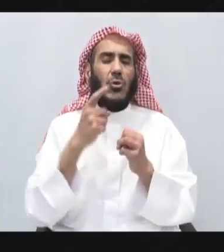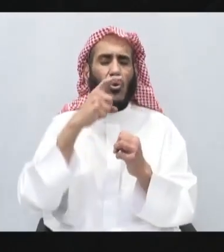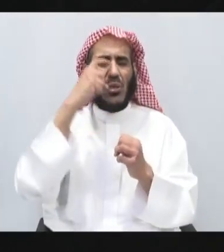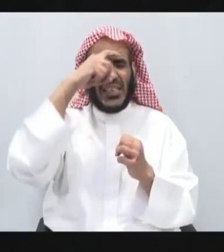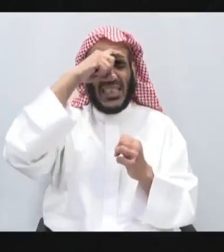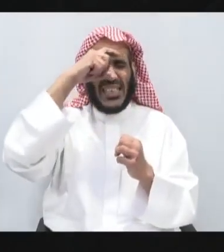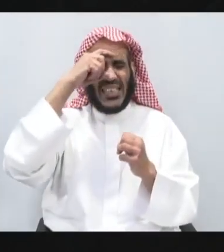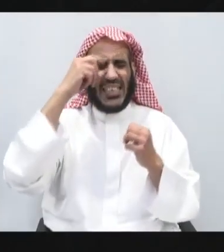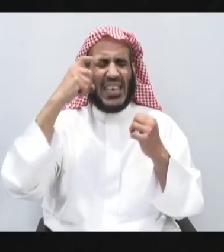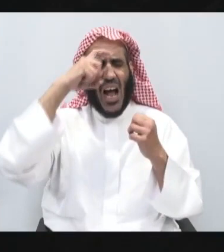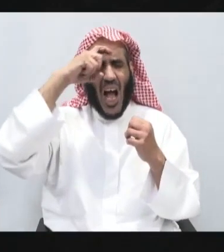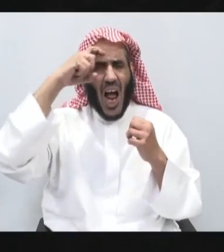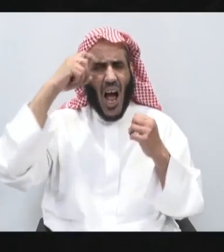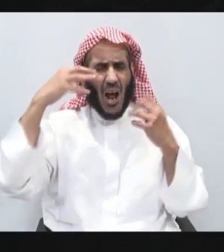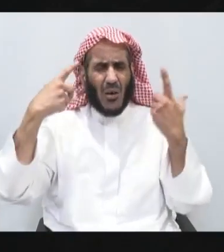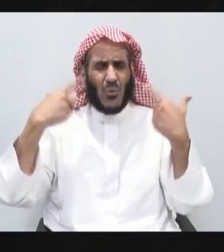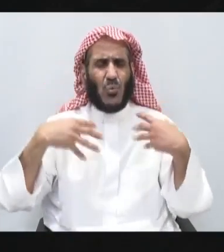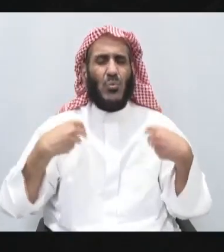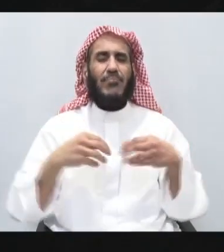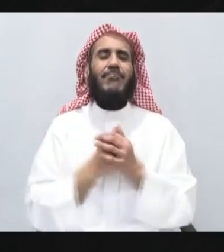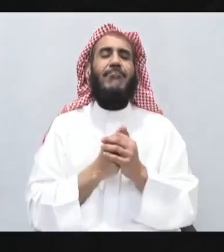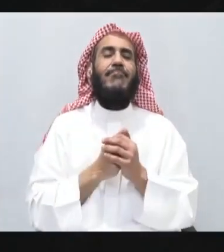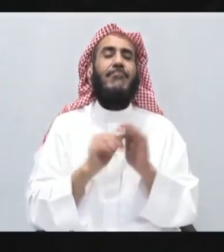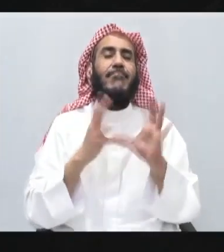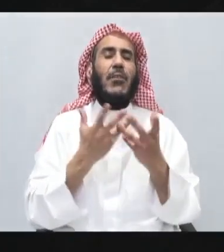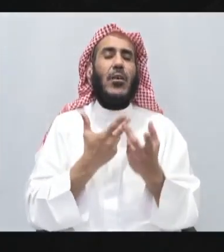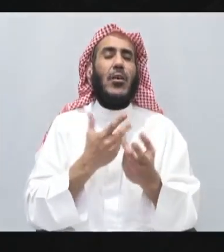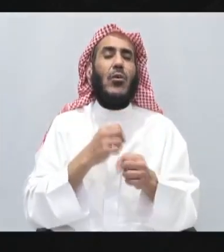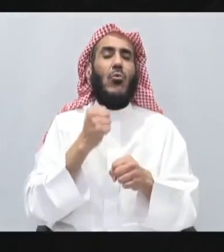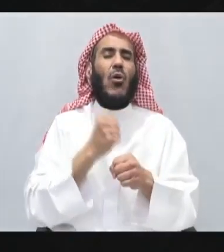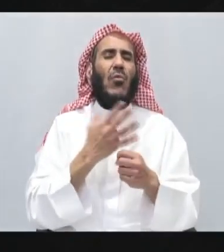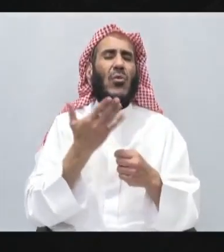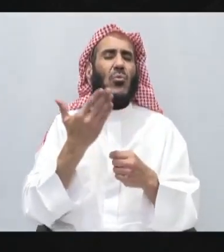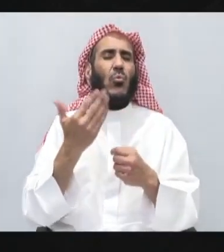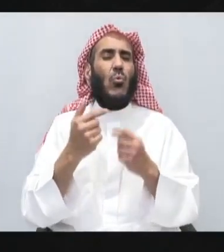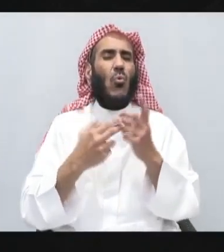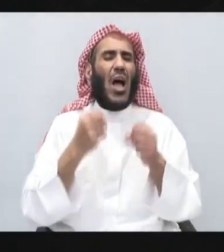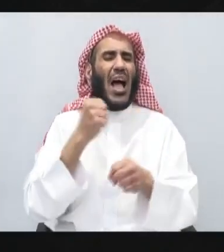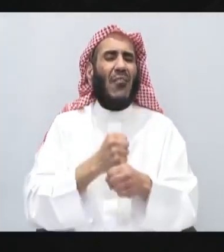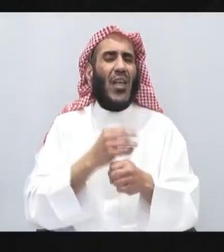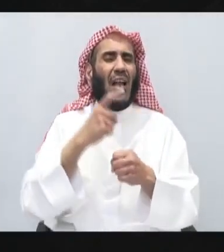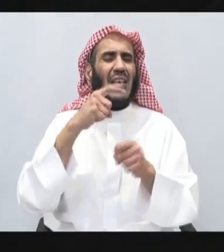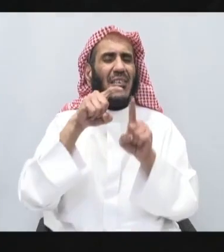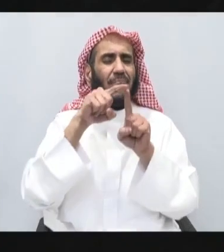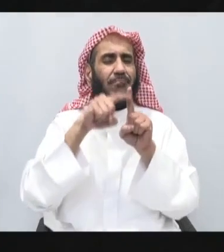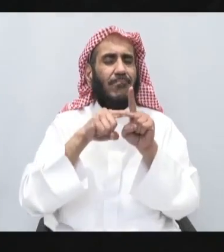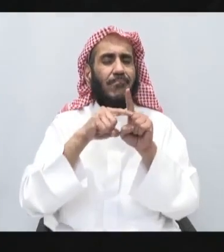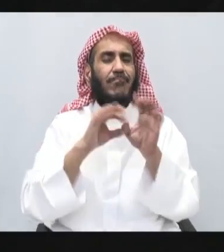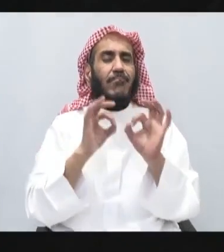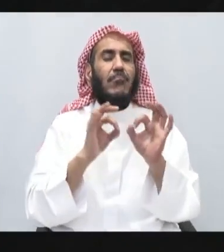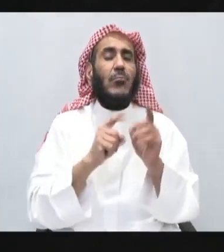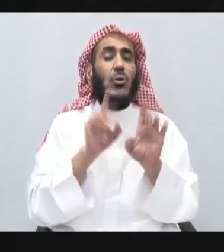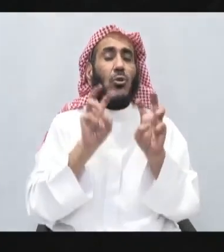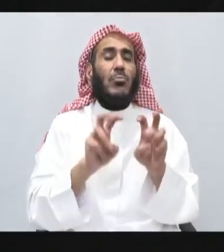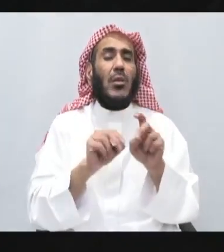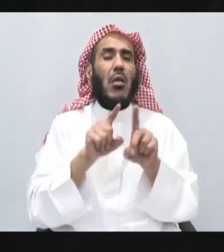بتعرق او حراره كيف نحافظ او نرجع درجه الحراره تثبت درجه